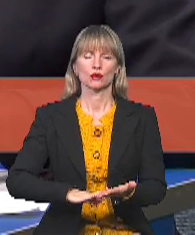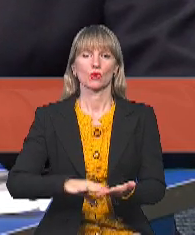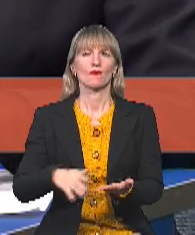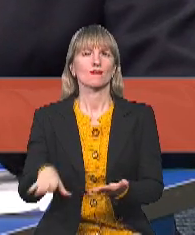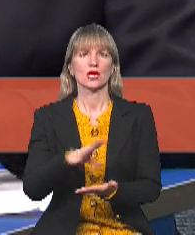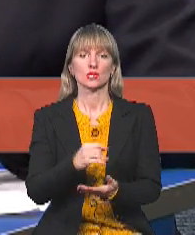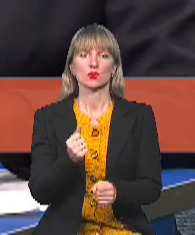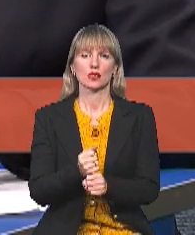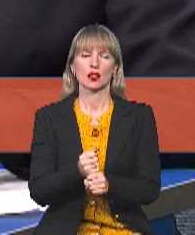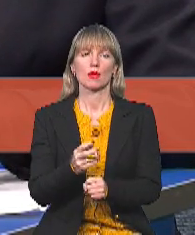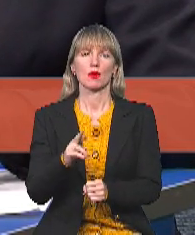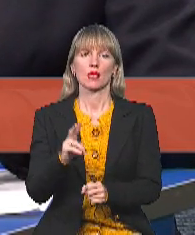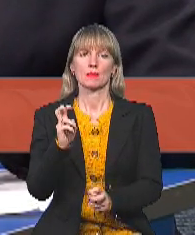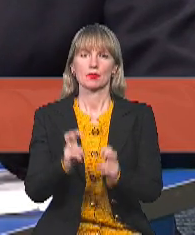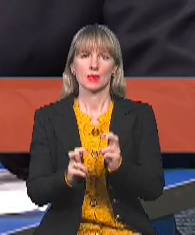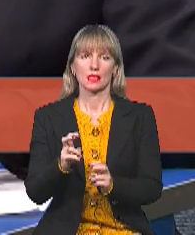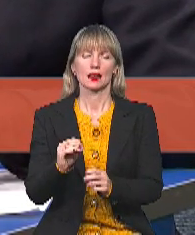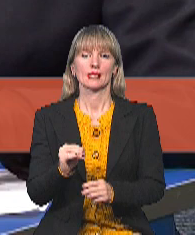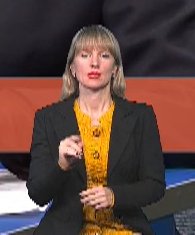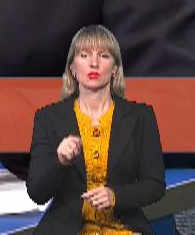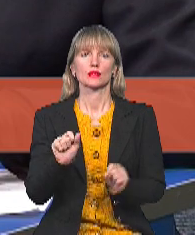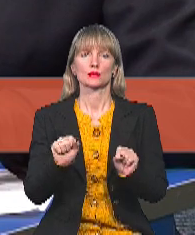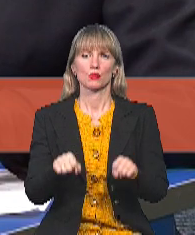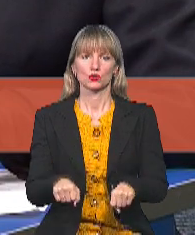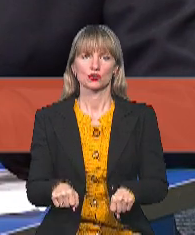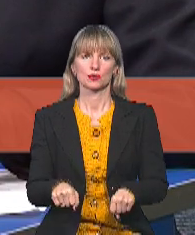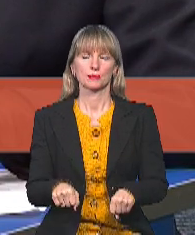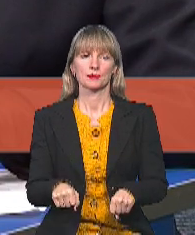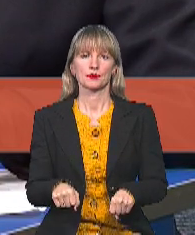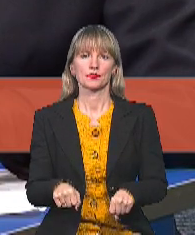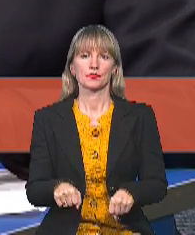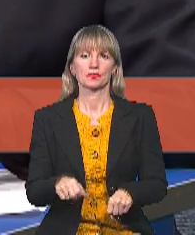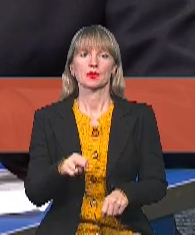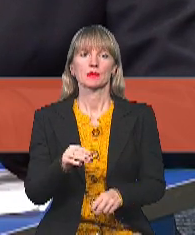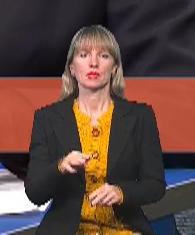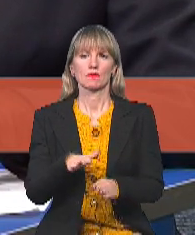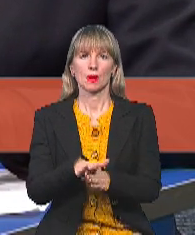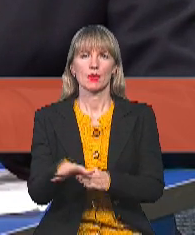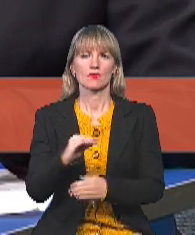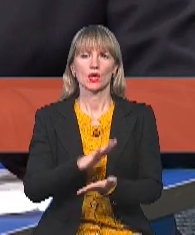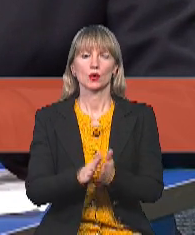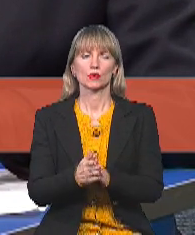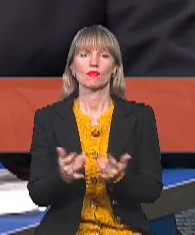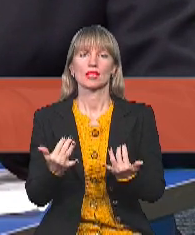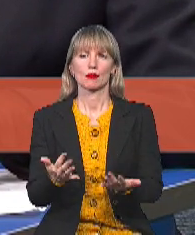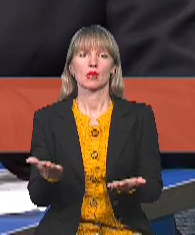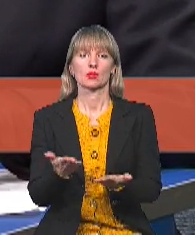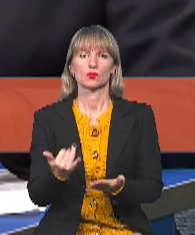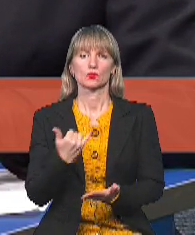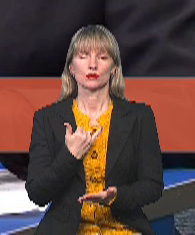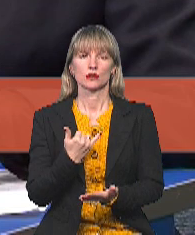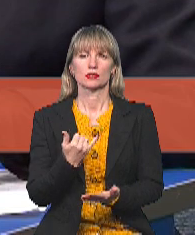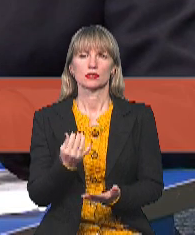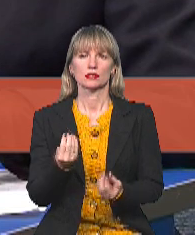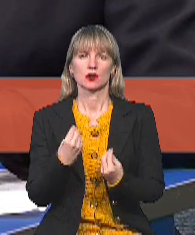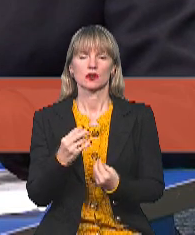все, організуємося як підприємство, і тоді ми зможемо при соблюденні всіх условий і требувань, які